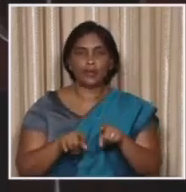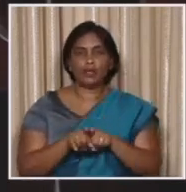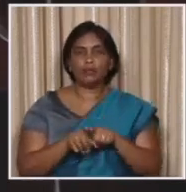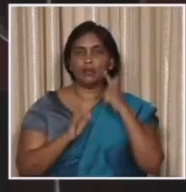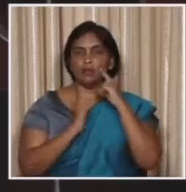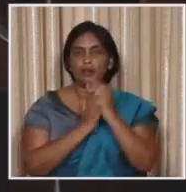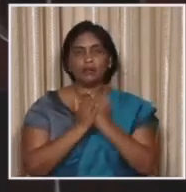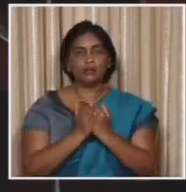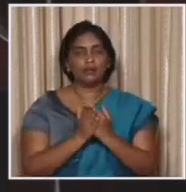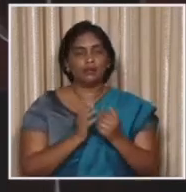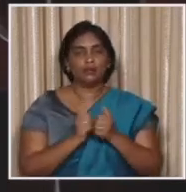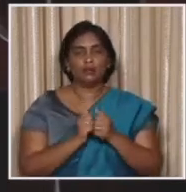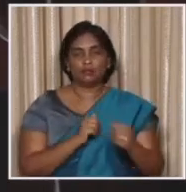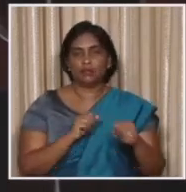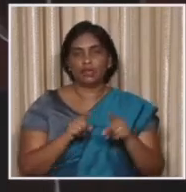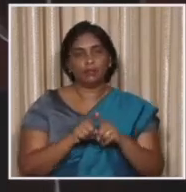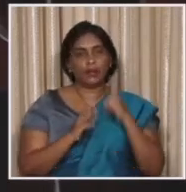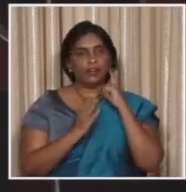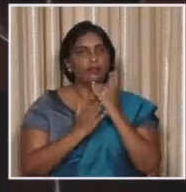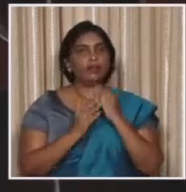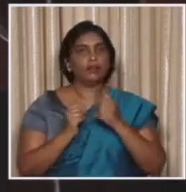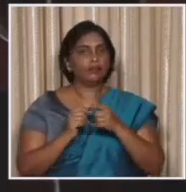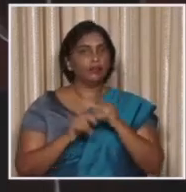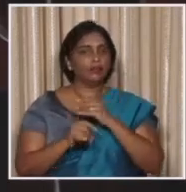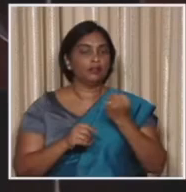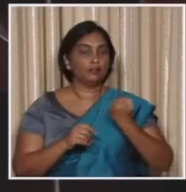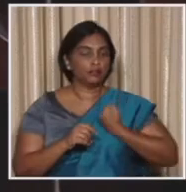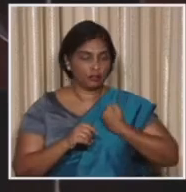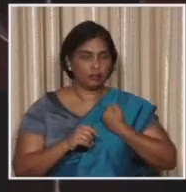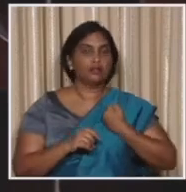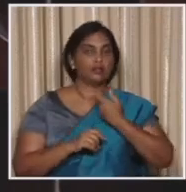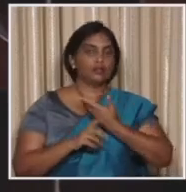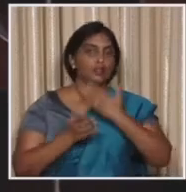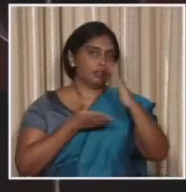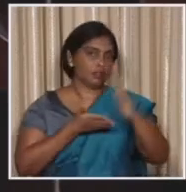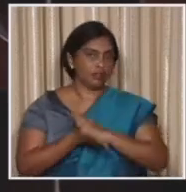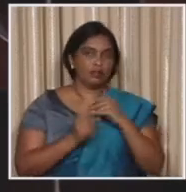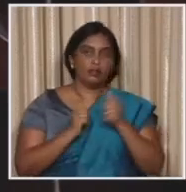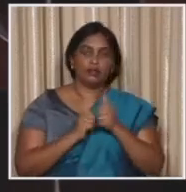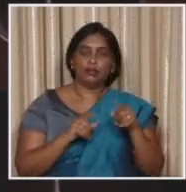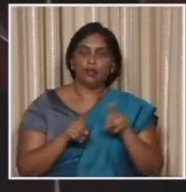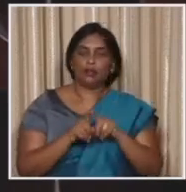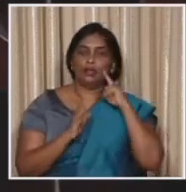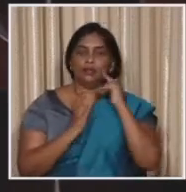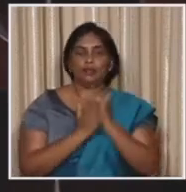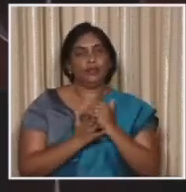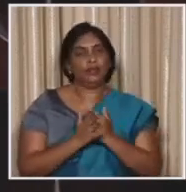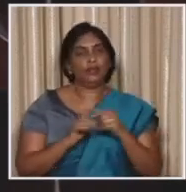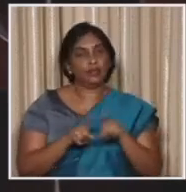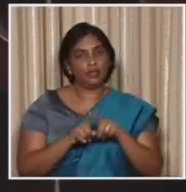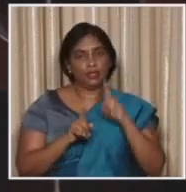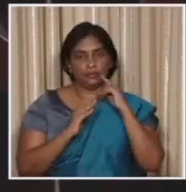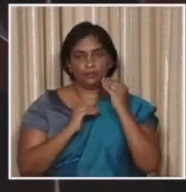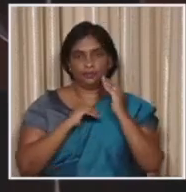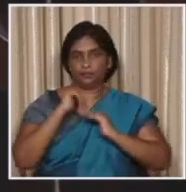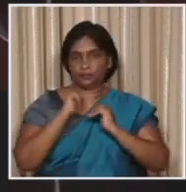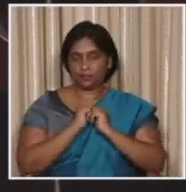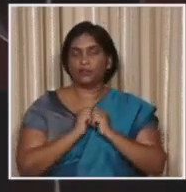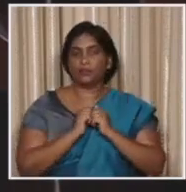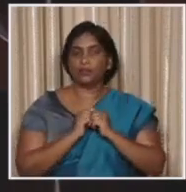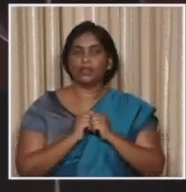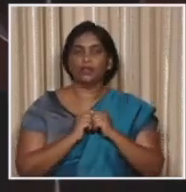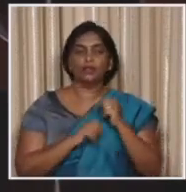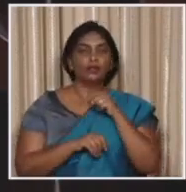දරුවා පටන් ගත්තා. වෛද්‍ය සමන්රත්නායක මැතිතුමා ඒකට සහයෝගය දුන්නා. මම හිතන්නේ මේ වැඩපිළිවෙල ඉදිරියට අරන් ගියොත් ටෙන්ඩර් ප්‍රමාණය අඩු